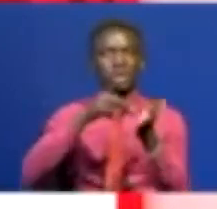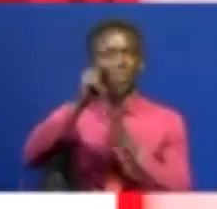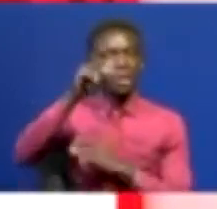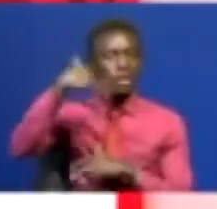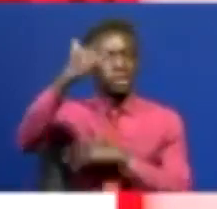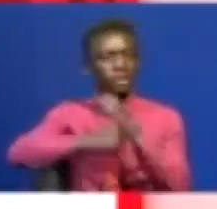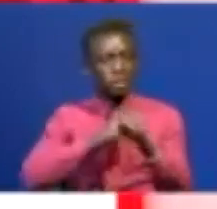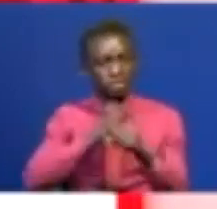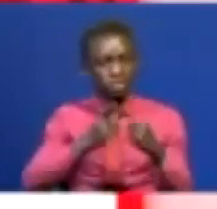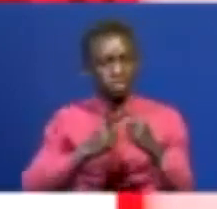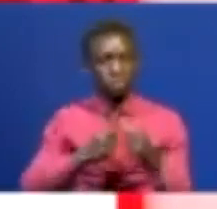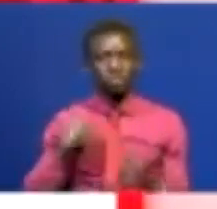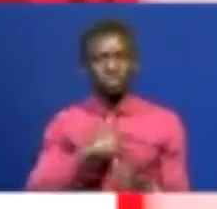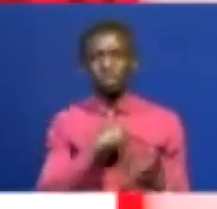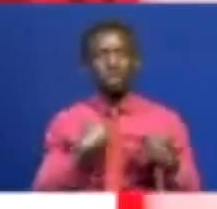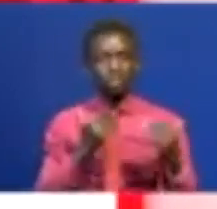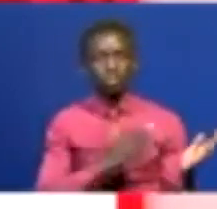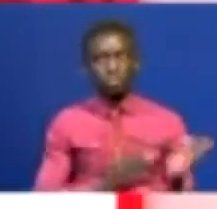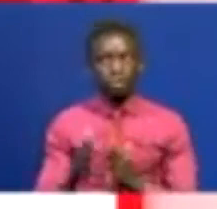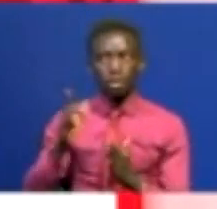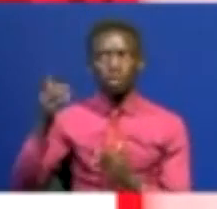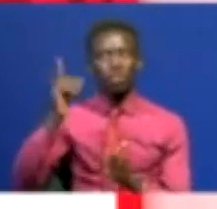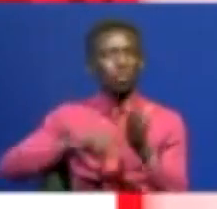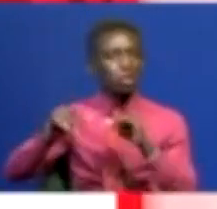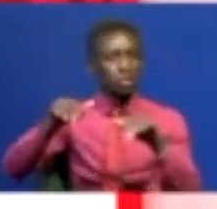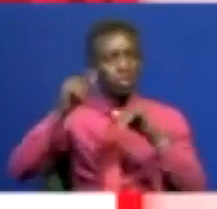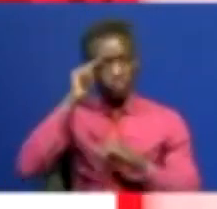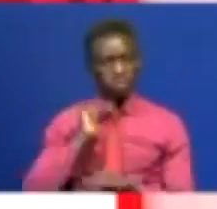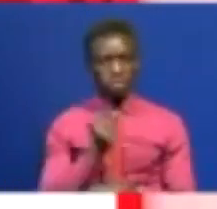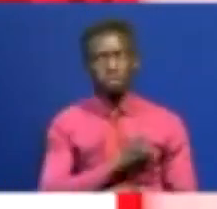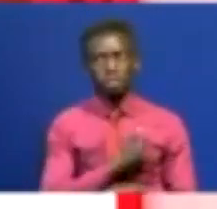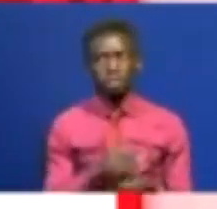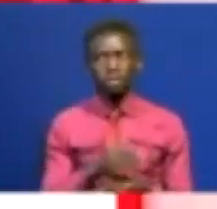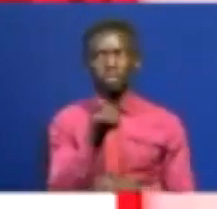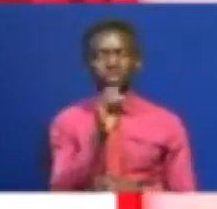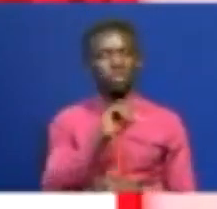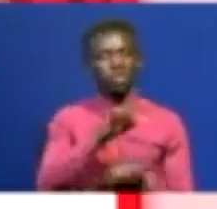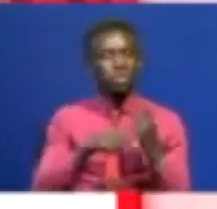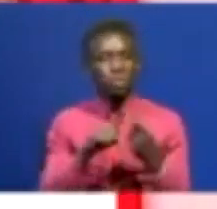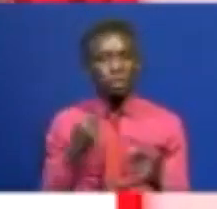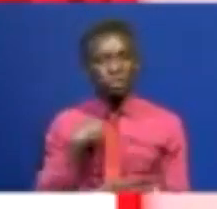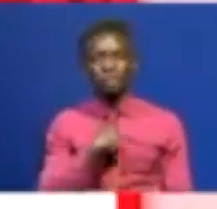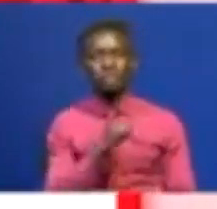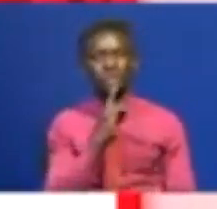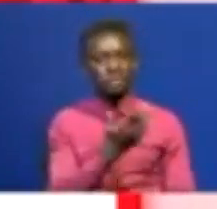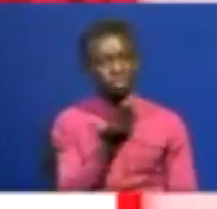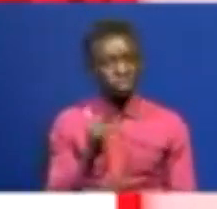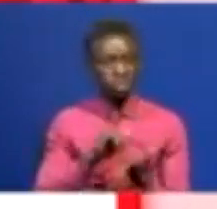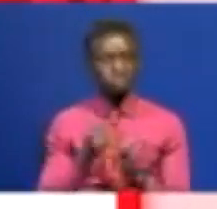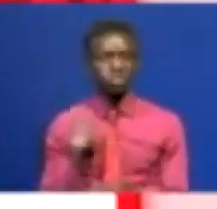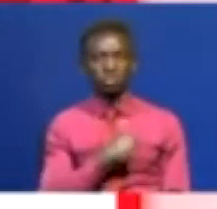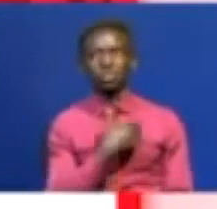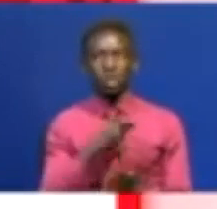tuko na mpango tayari vile ya kulipa ile walikuwa wanangojea sisi. Sasa wakati tumewaambia tunataka kulipa hii